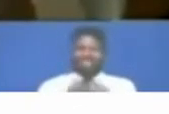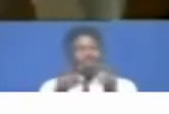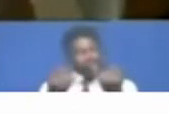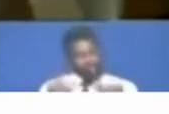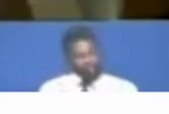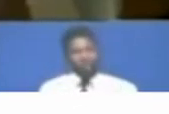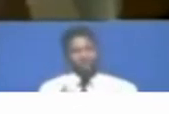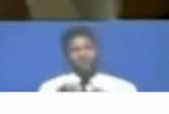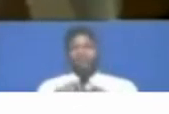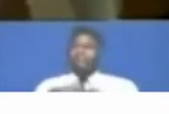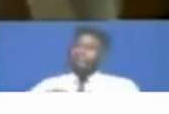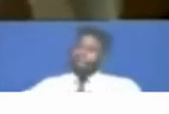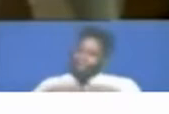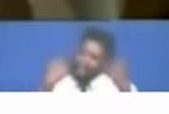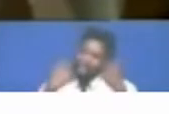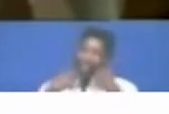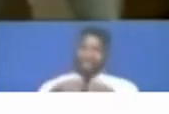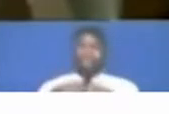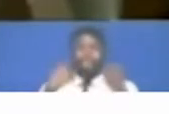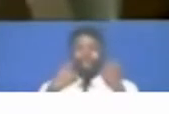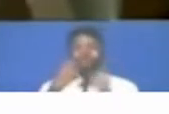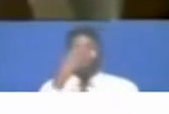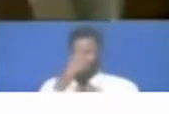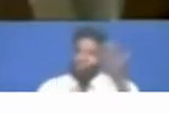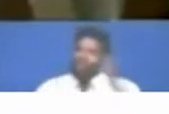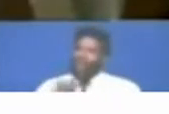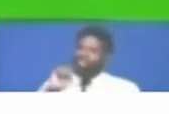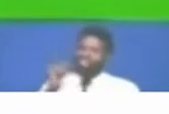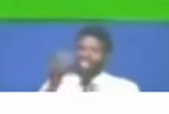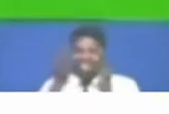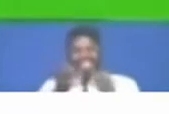kukiuka yale ambayo Wakenya wenyewe walikuwa wamefanya.